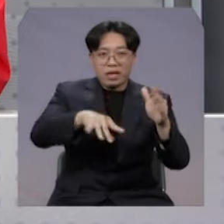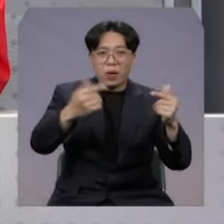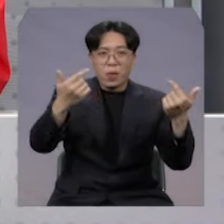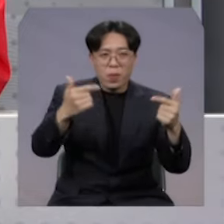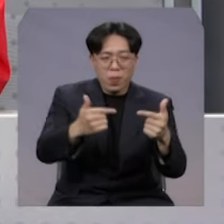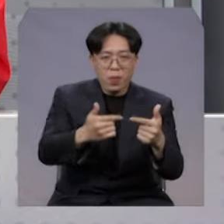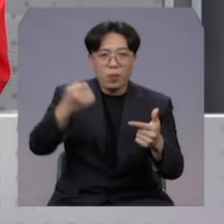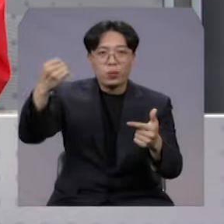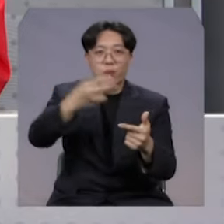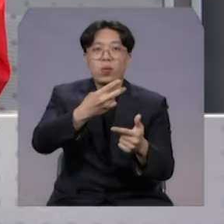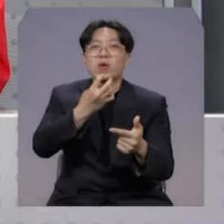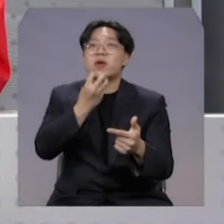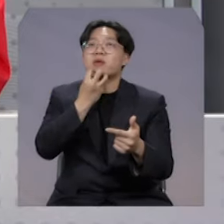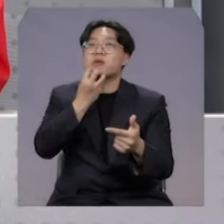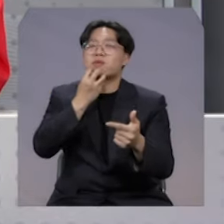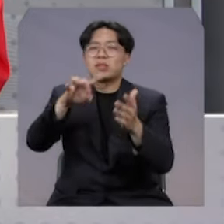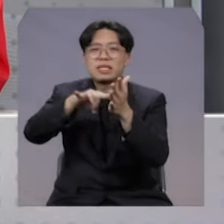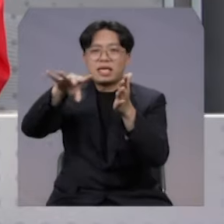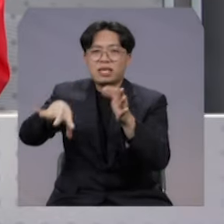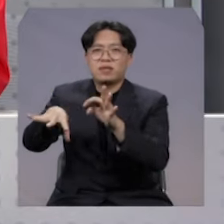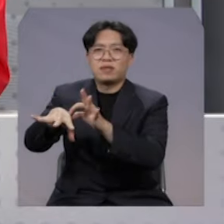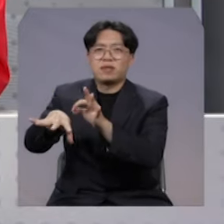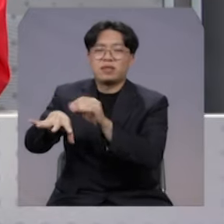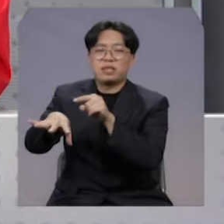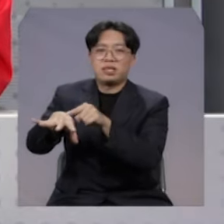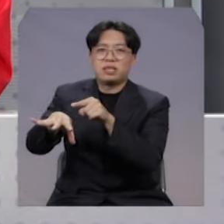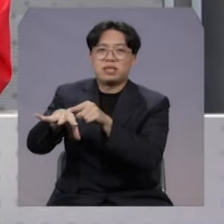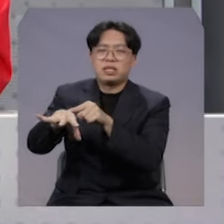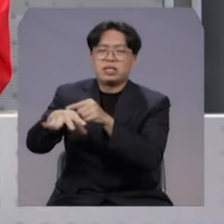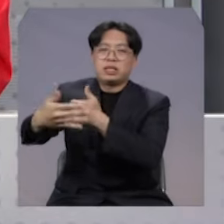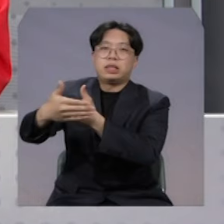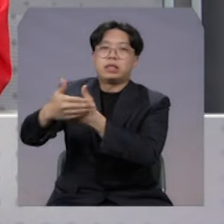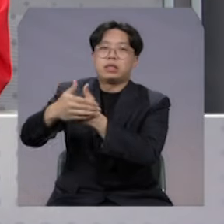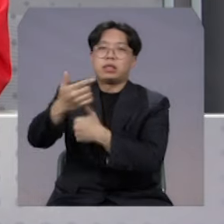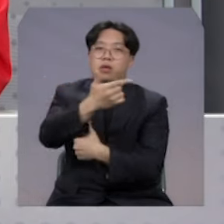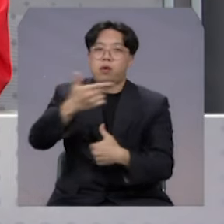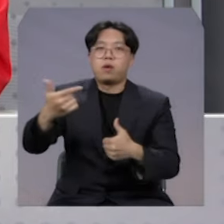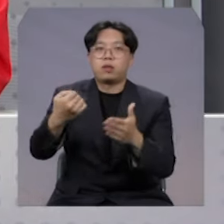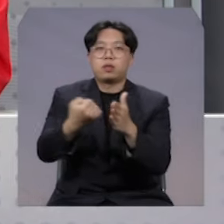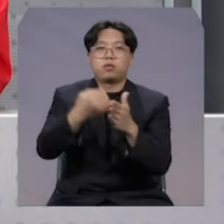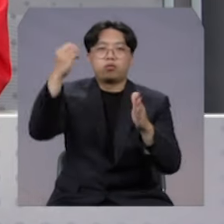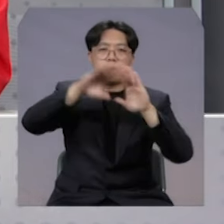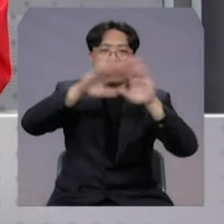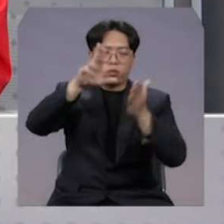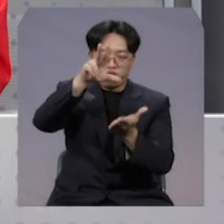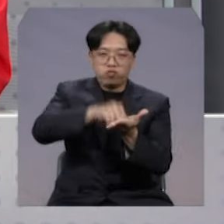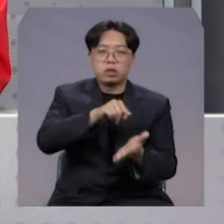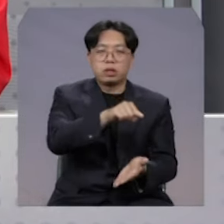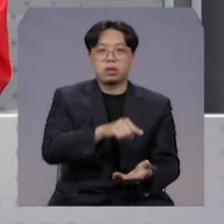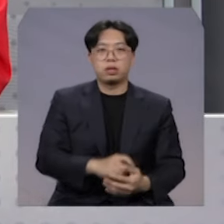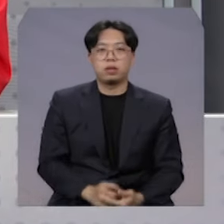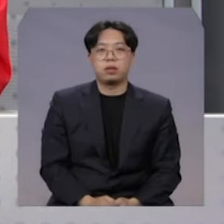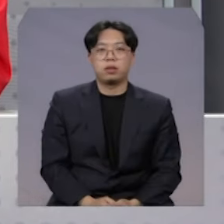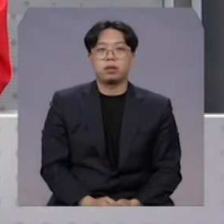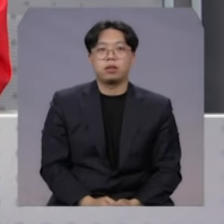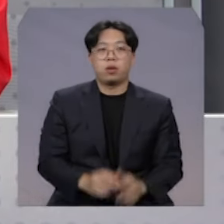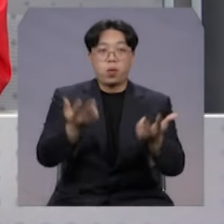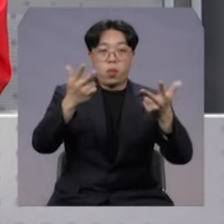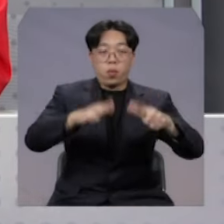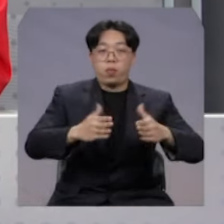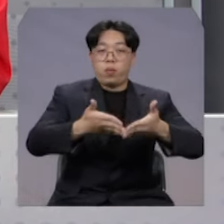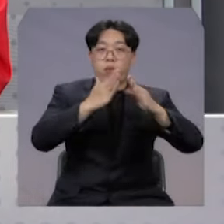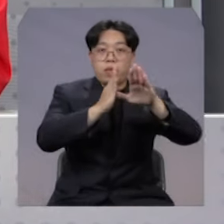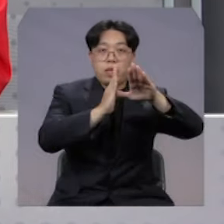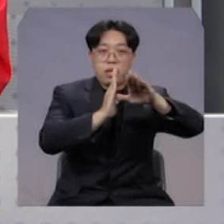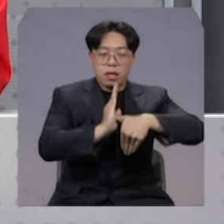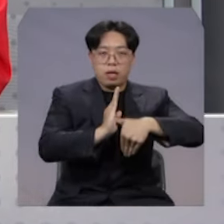돼서 광명 발전이 저해될 수 있습니다. 그리고 두 번째로 동네 공원 하나 만드는데도 광명시장이 아니라